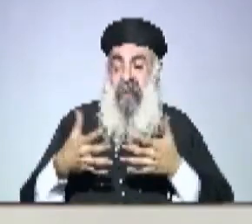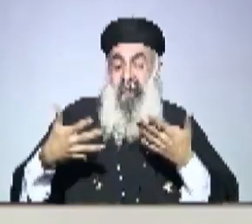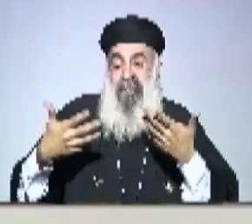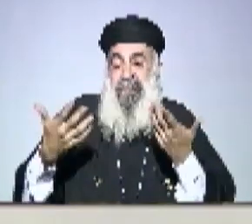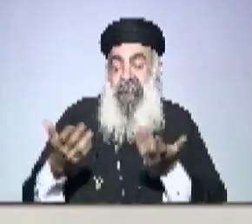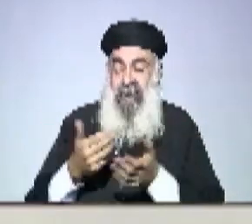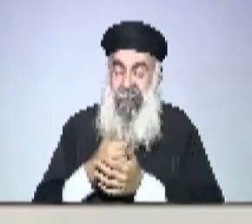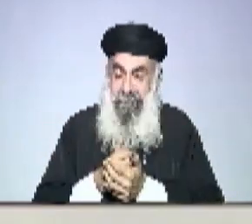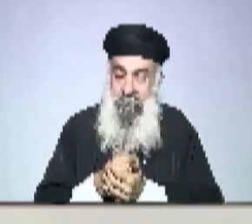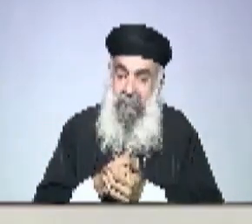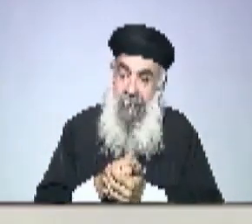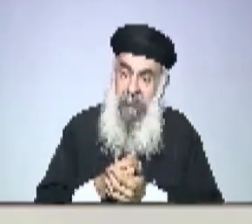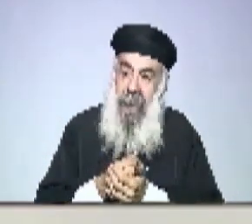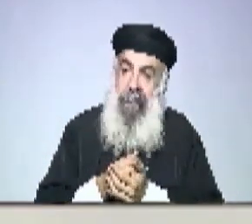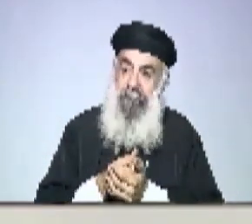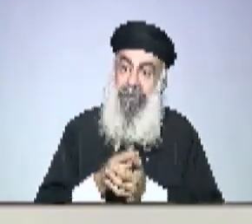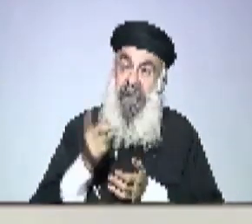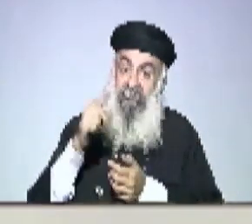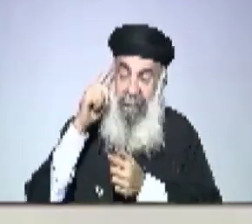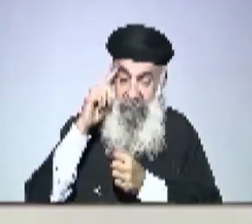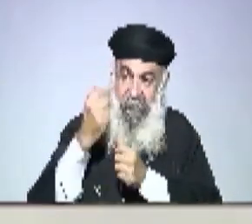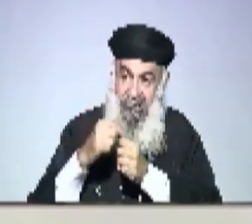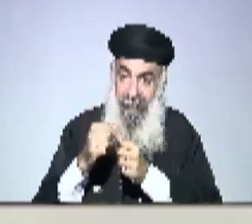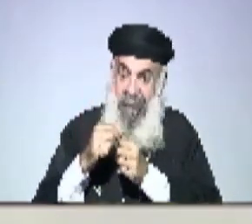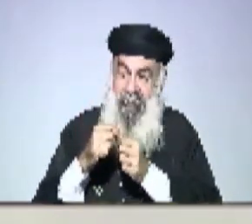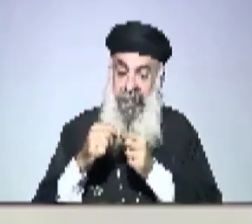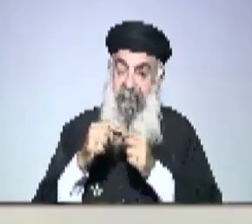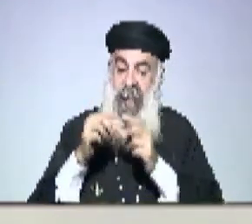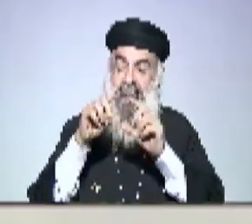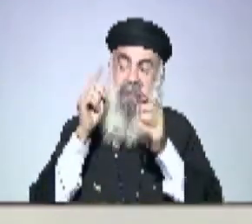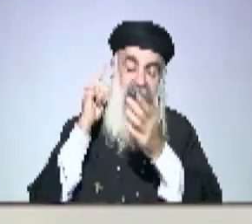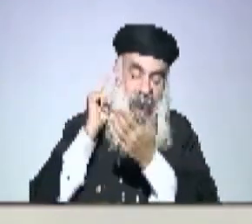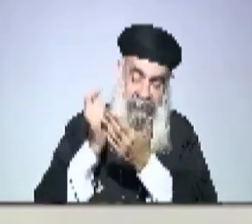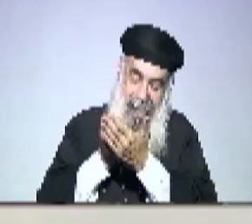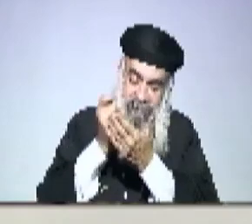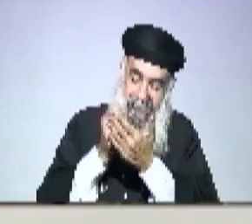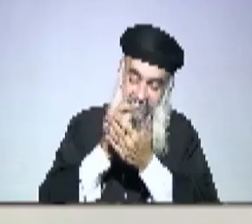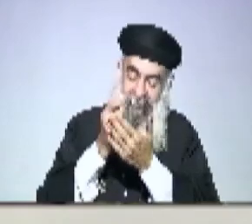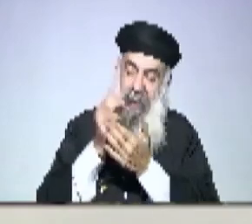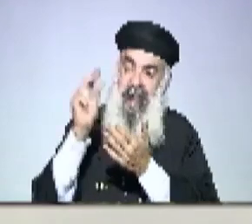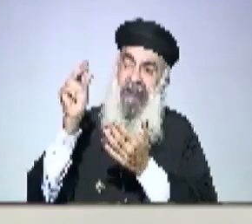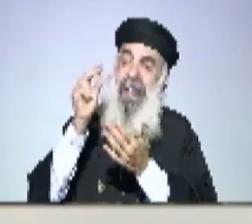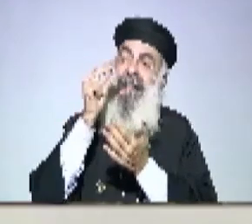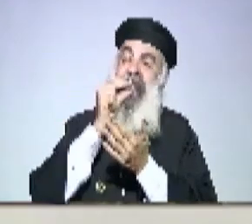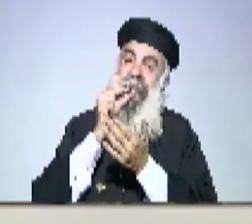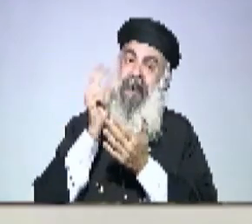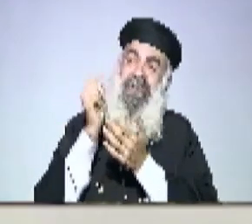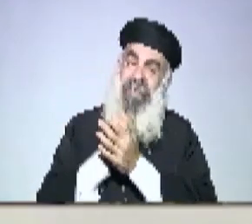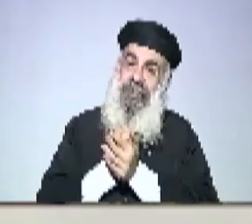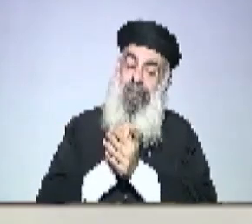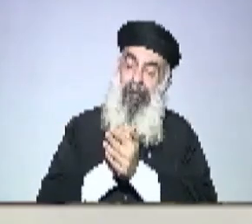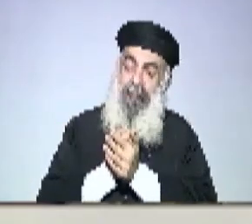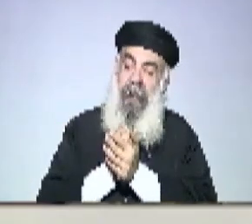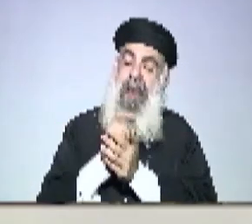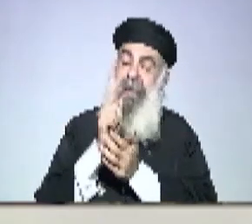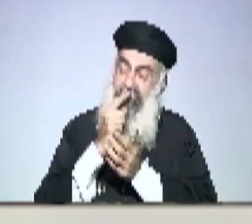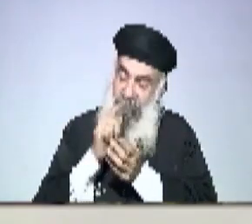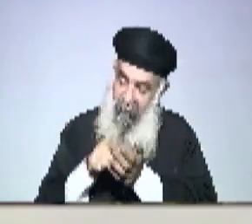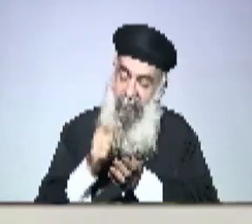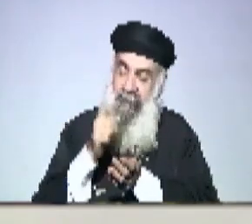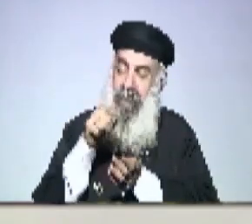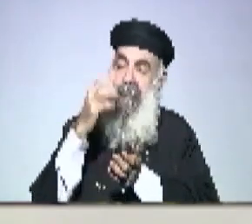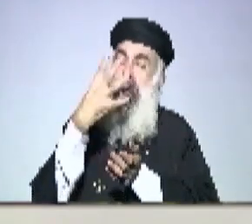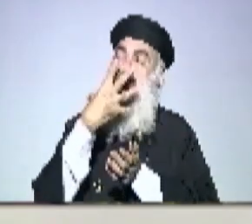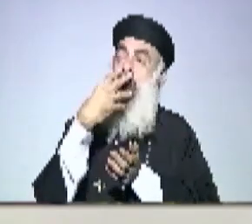وارتوت ودي تفكرنا بنبوه قالها اشعياء النبي هي فعلا النبوه دي عن حلول